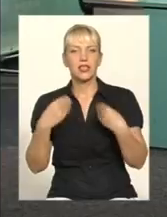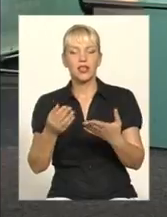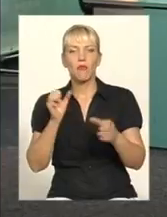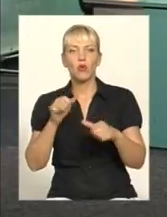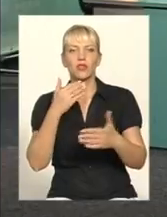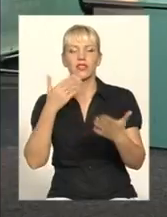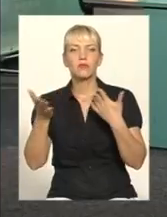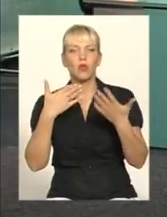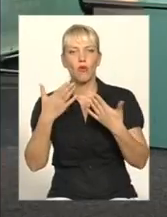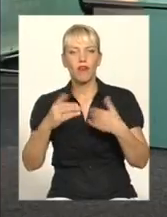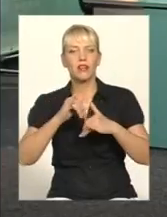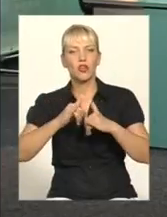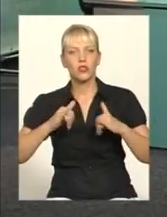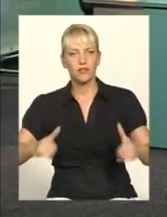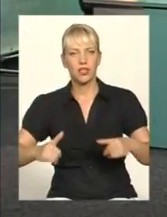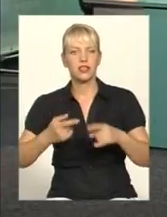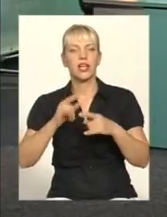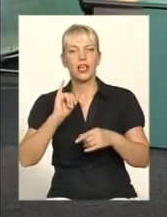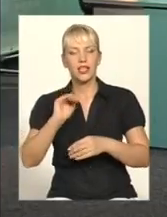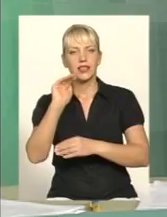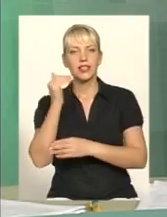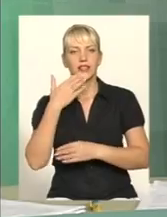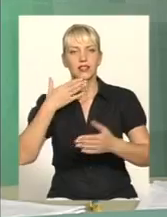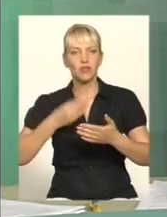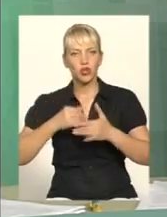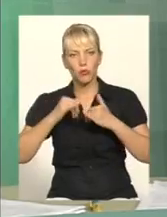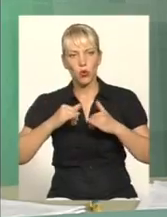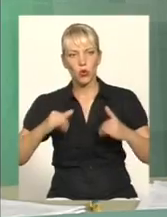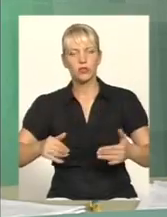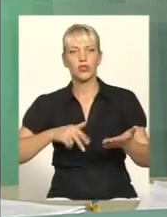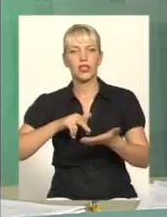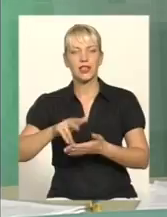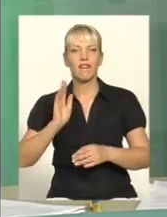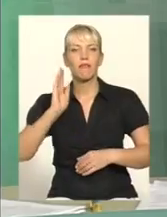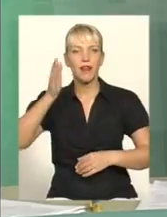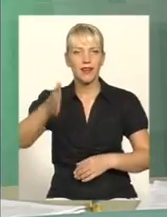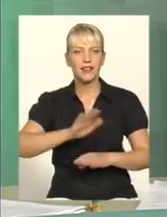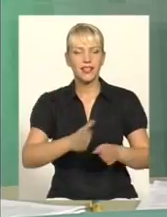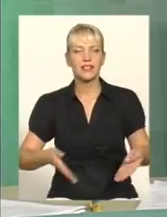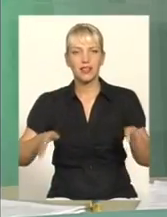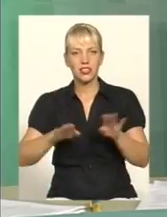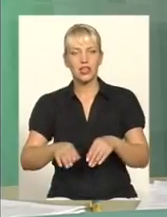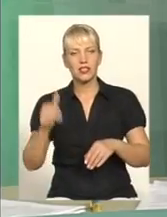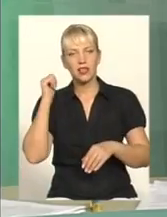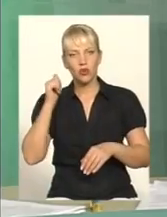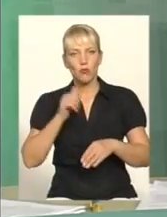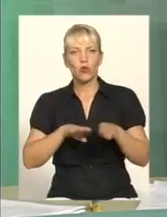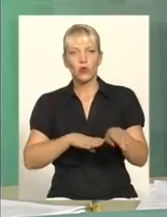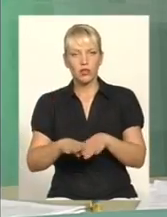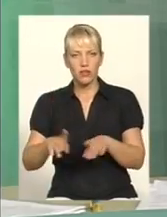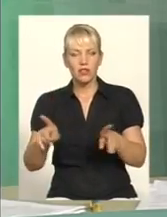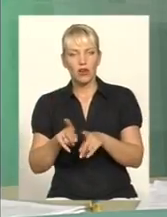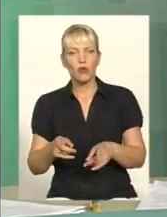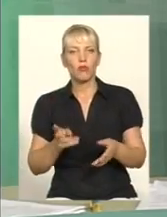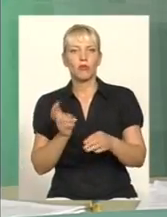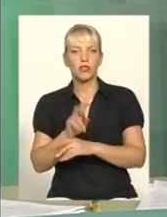спілкування, розвиватися. Дитина і своїм розвитком йде вперед, а не залишається на тому рівні, якому вона от прийшла